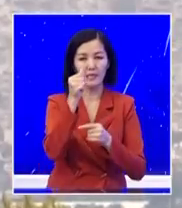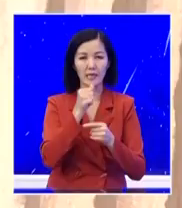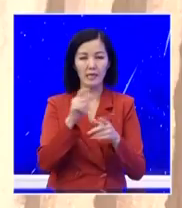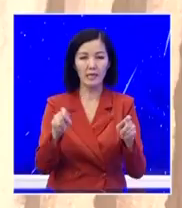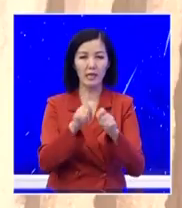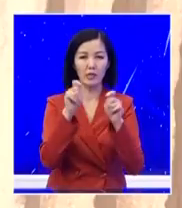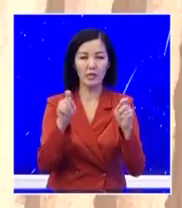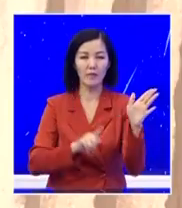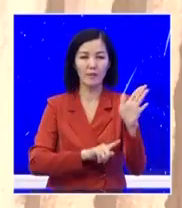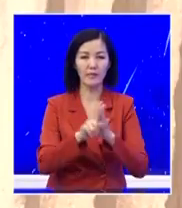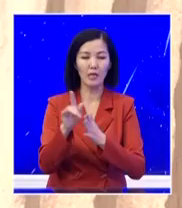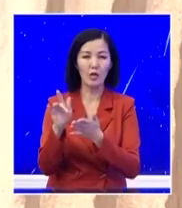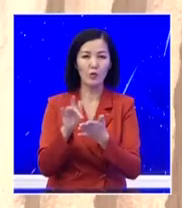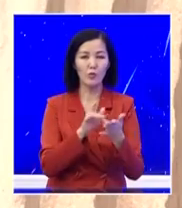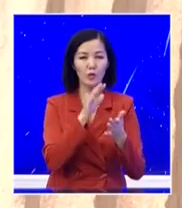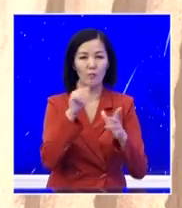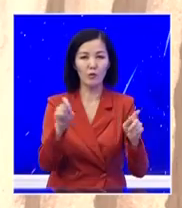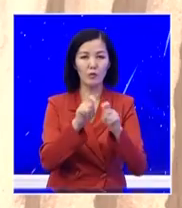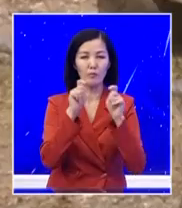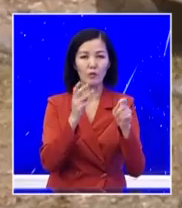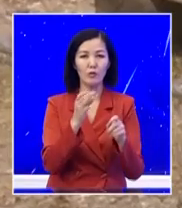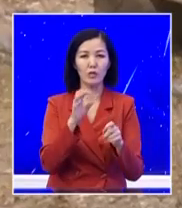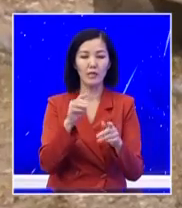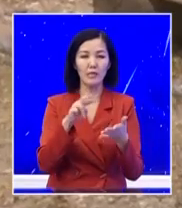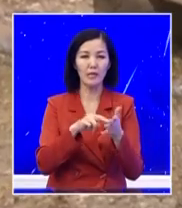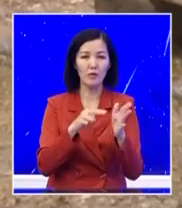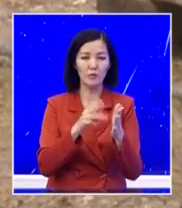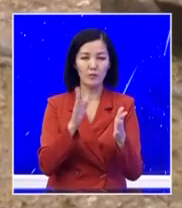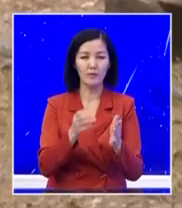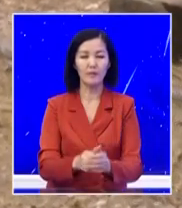бастайды. Ал елде туристік маусымды ашу шілде айына жоспарланған.